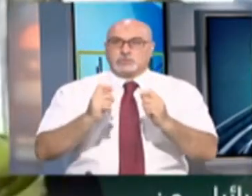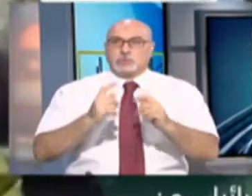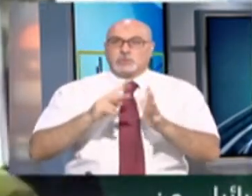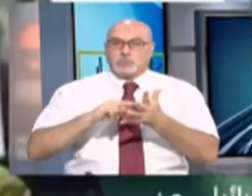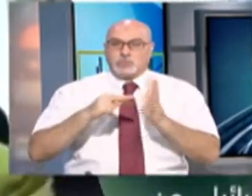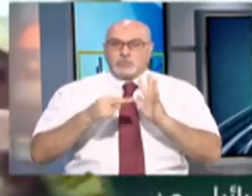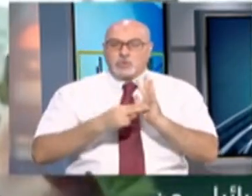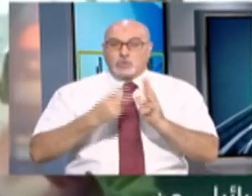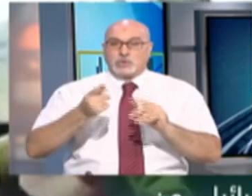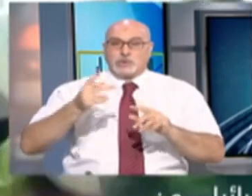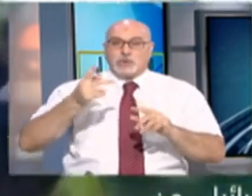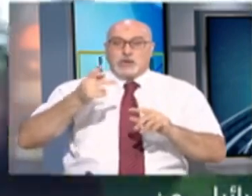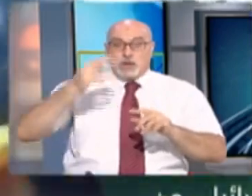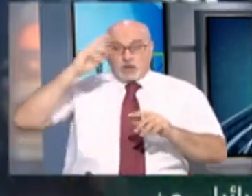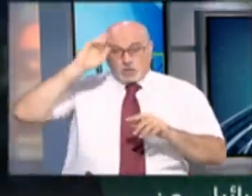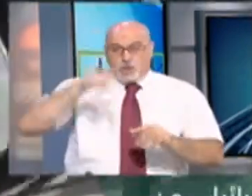مخططات القصر الملكي.